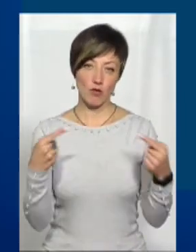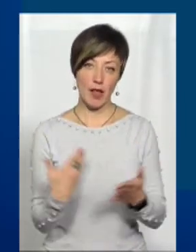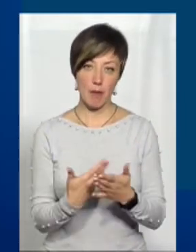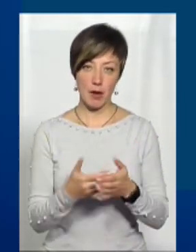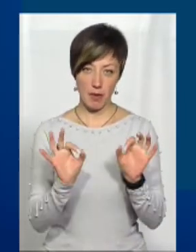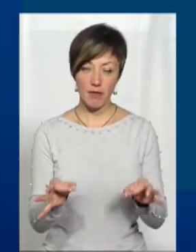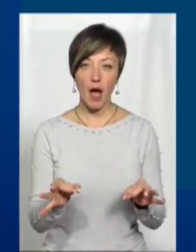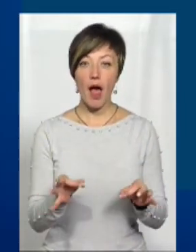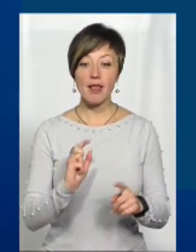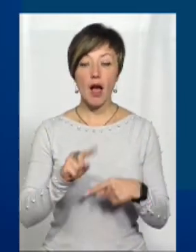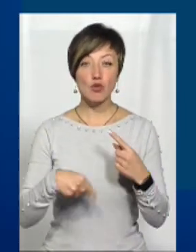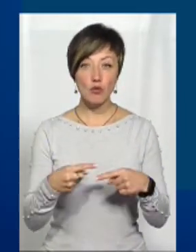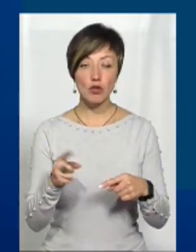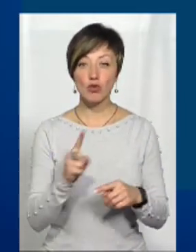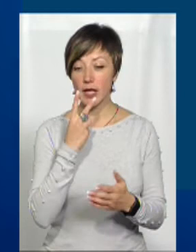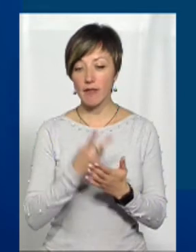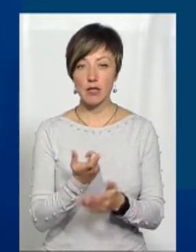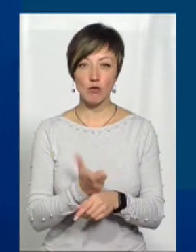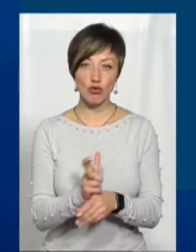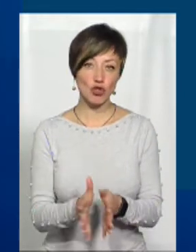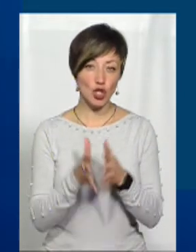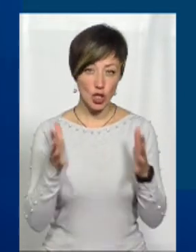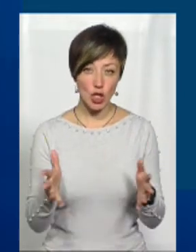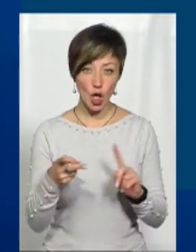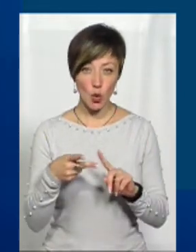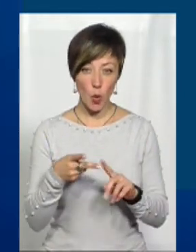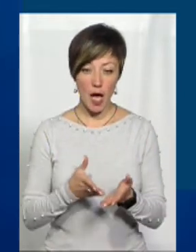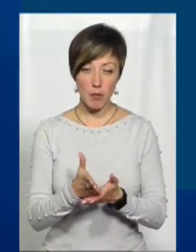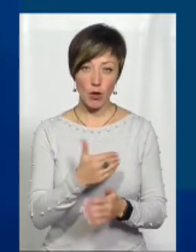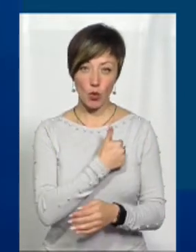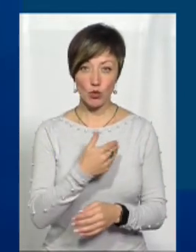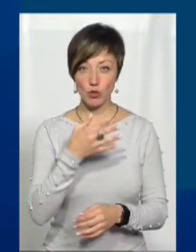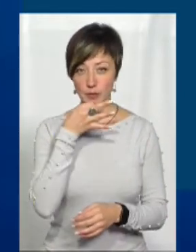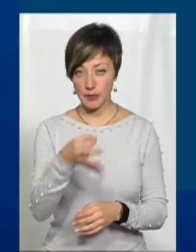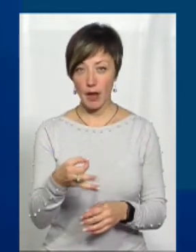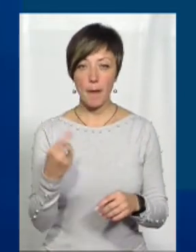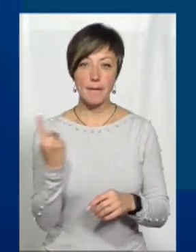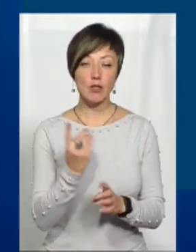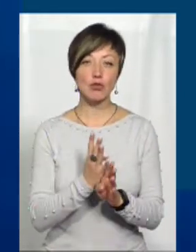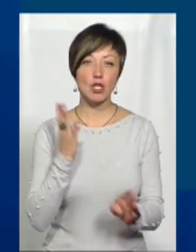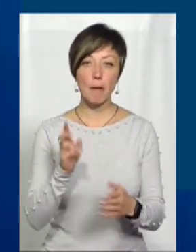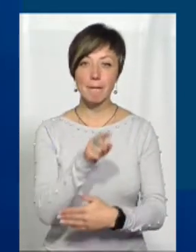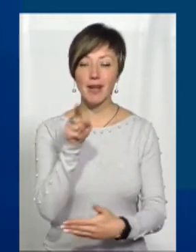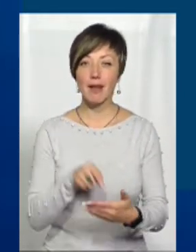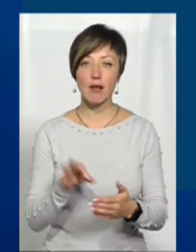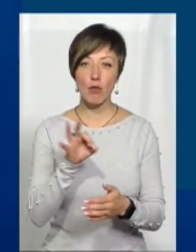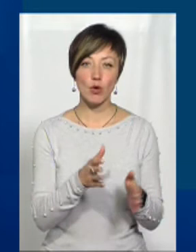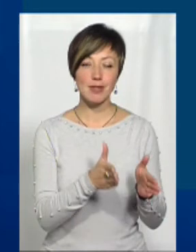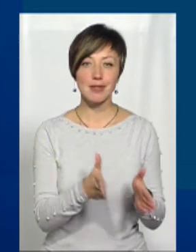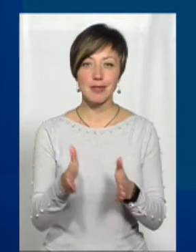правда? Наступне, якщо дивитися більш ширше, другий аспект, який я хочу зачепити, це в першу чергу питання щодо